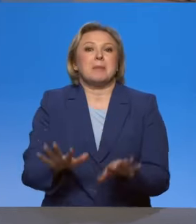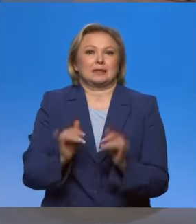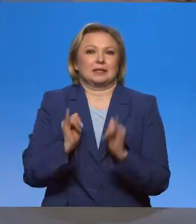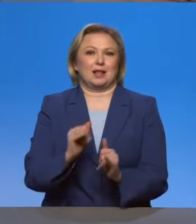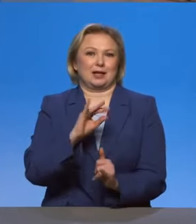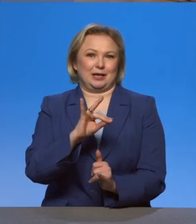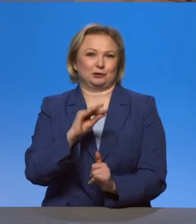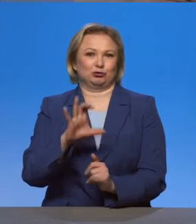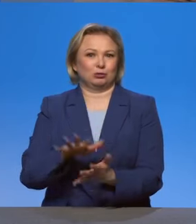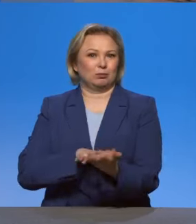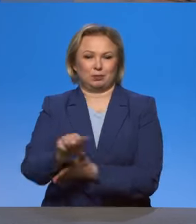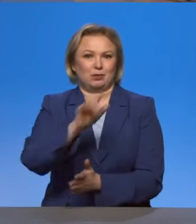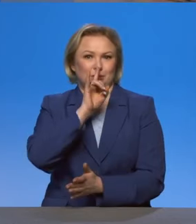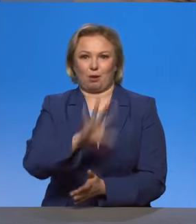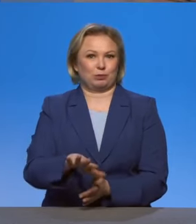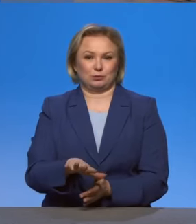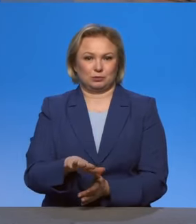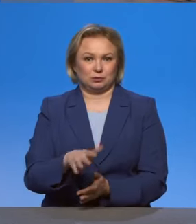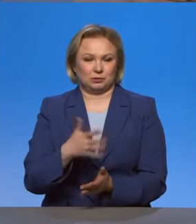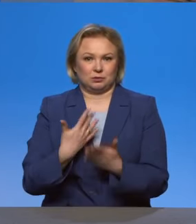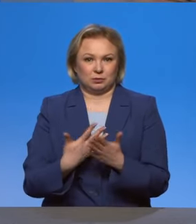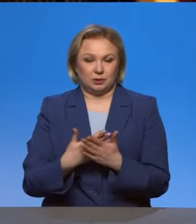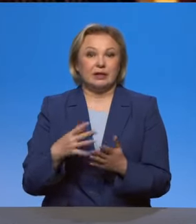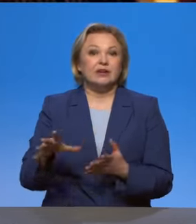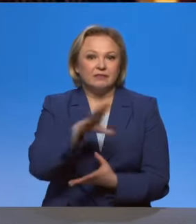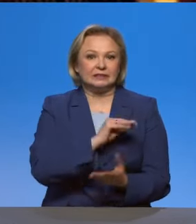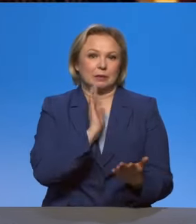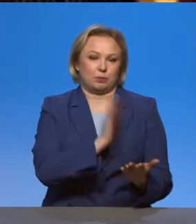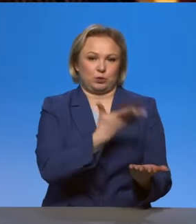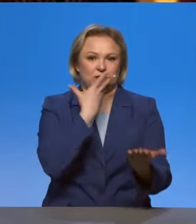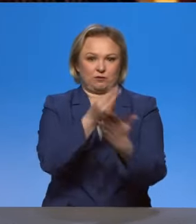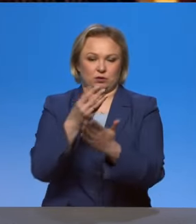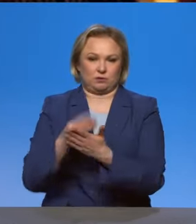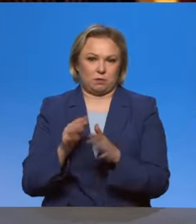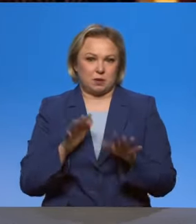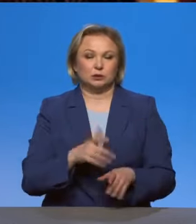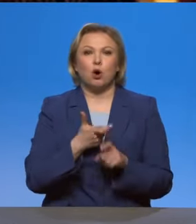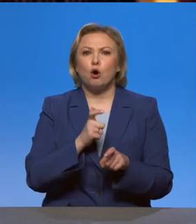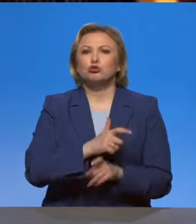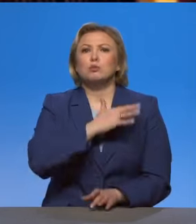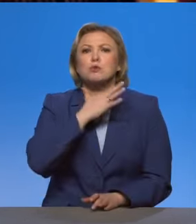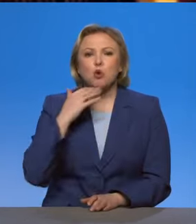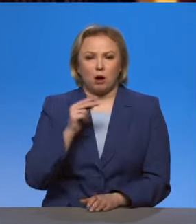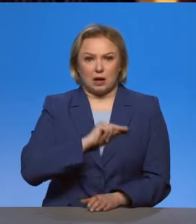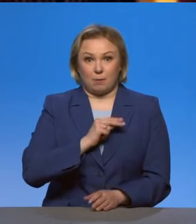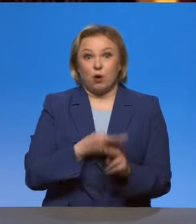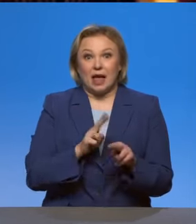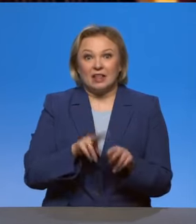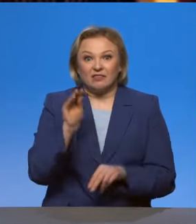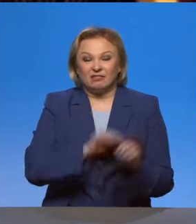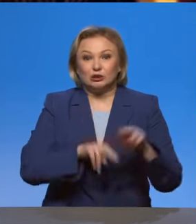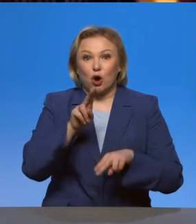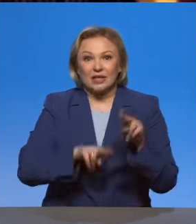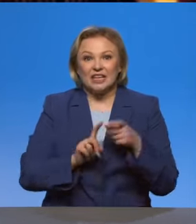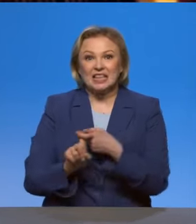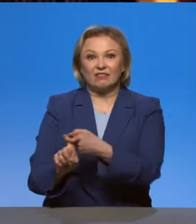доступный, понятный, и всем найдет свое место. Кстати, очень много работы в строительстве этой инфраструктуры. Вот компании, которые,